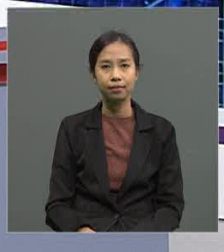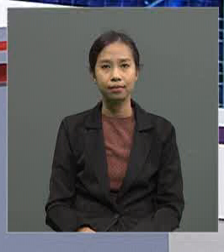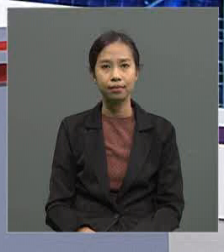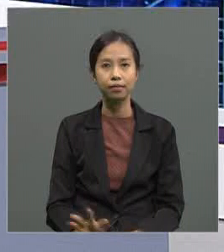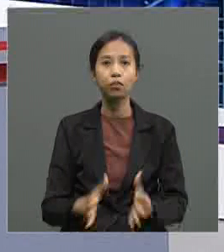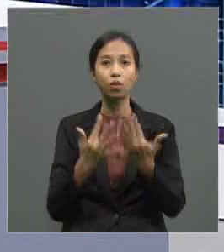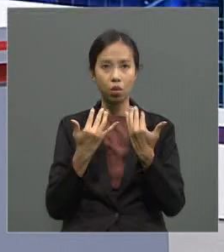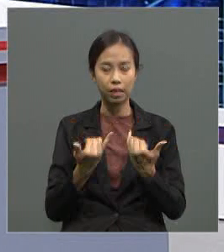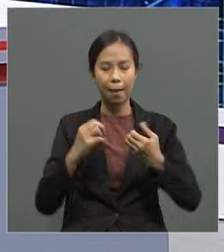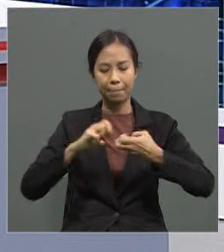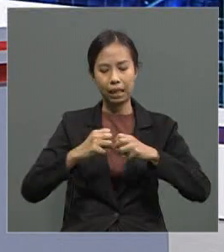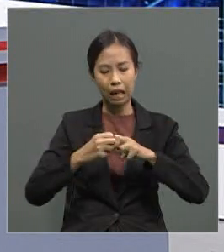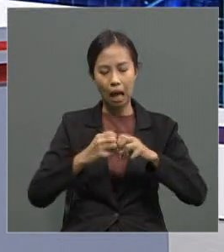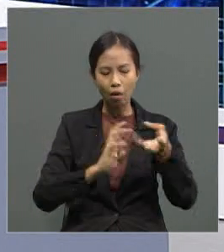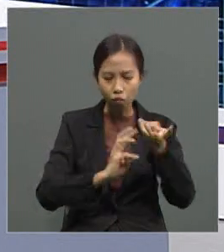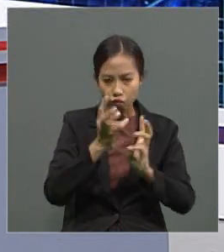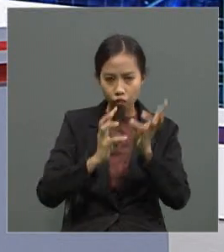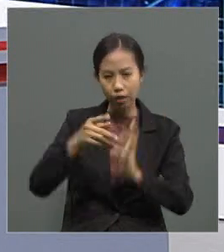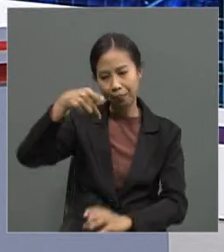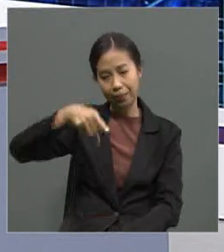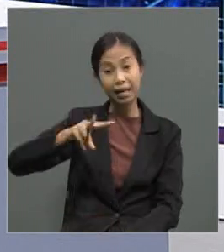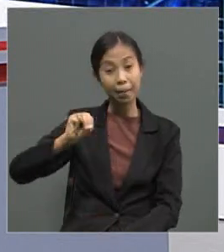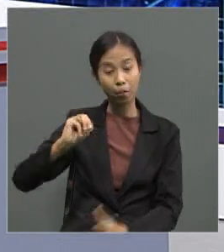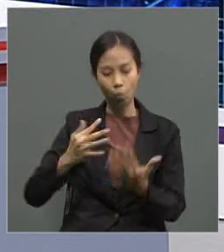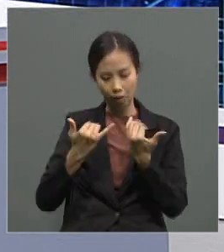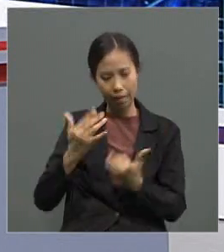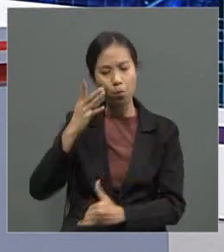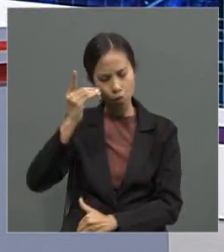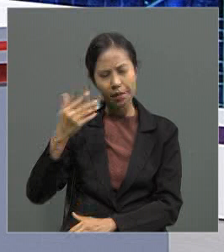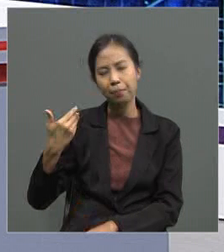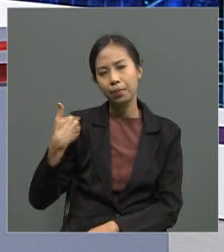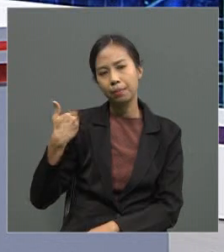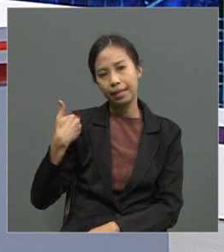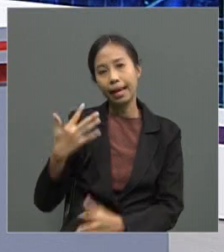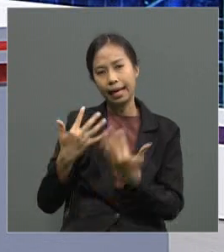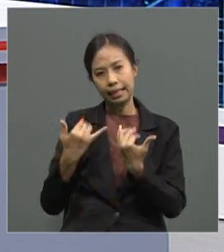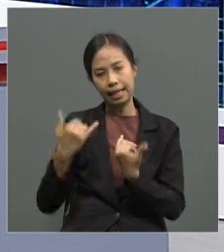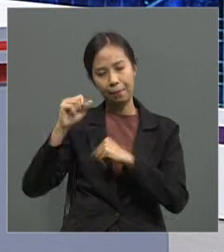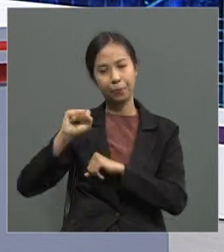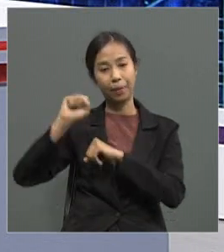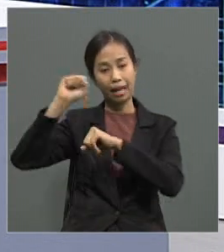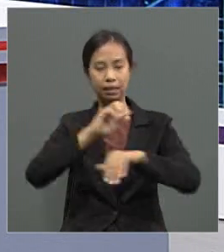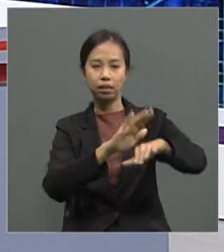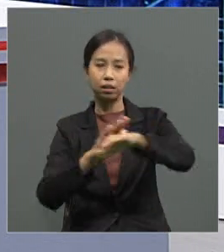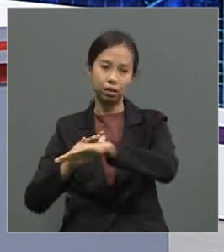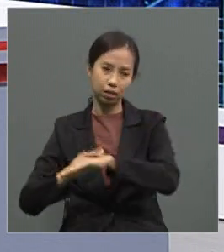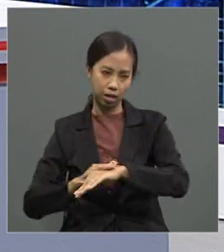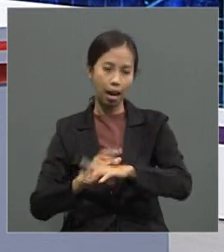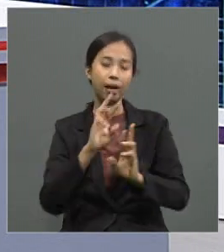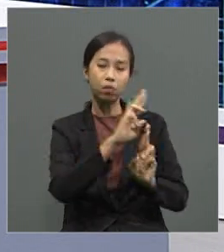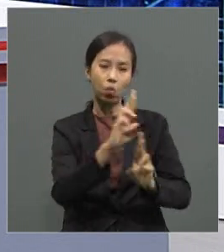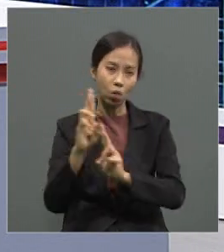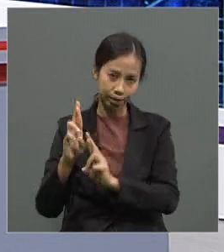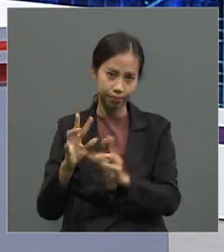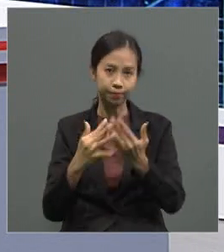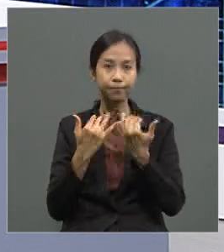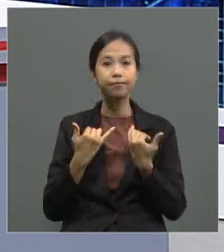คือตอนนี้เรื่องของฝุ่น PM 2.5ทั้งวันนี้และวันพรุ่งนี้เนี่ยยังมีอยู่อนะคะก็มีการประกาศเตือนกันไปก็มีการเฝ้าระวังกันอย่างต่อเนื่องนะคะแล้วตอน